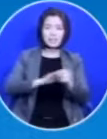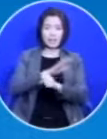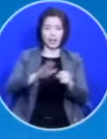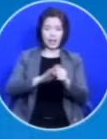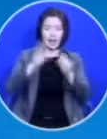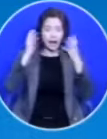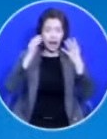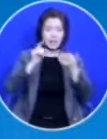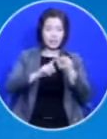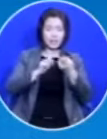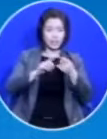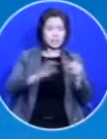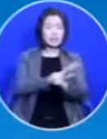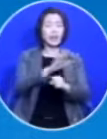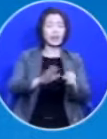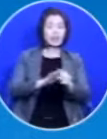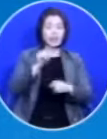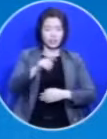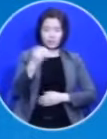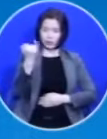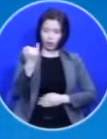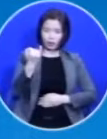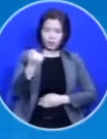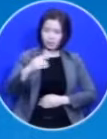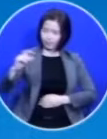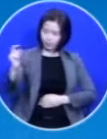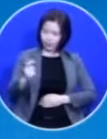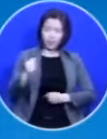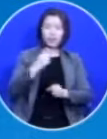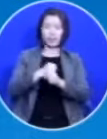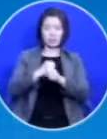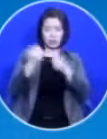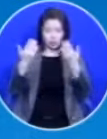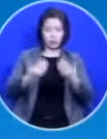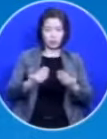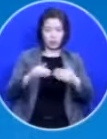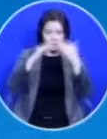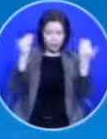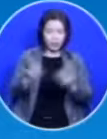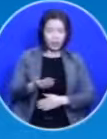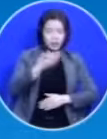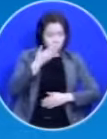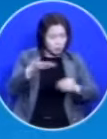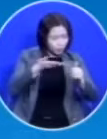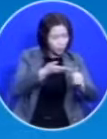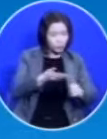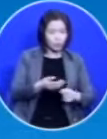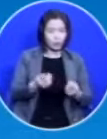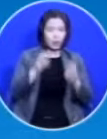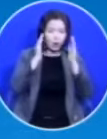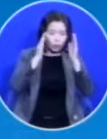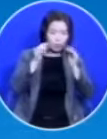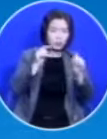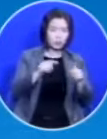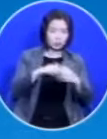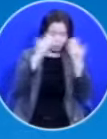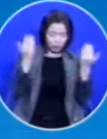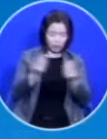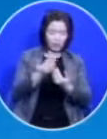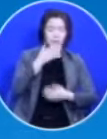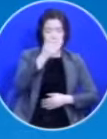사랑이 그 여인을 강하게 만듭니다 다 먹이고 공부시키고 해냅니다